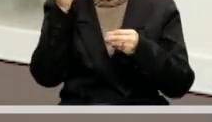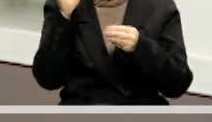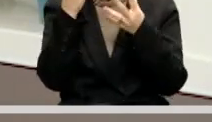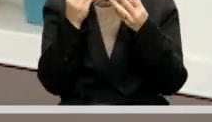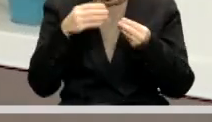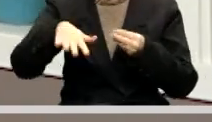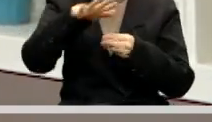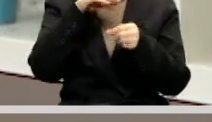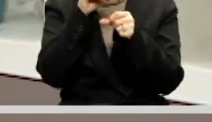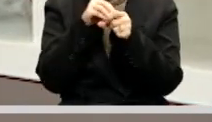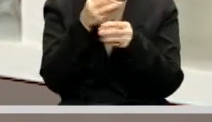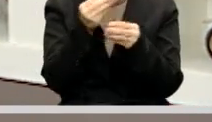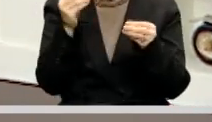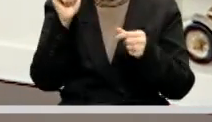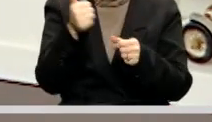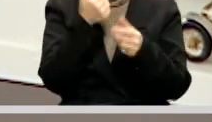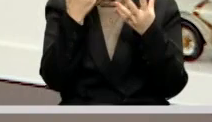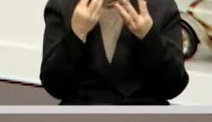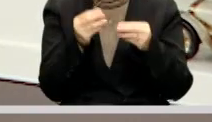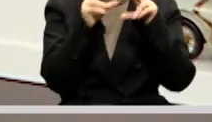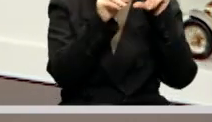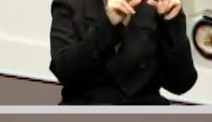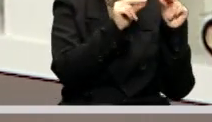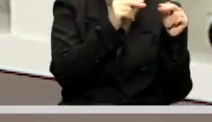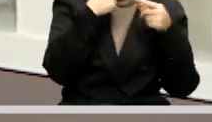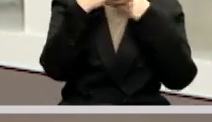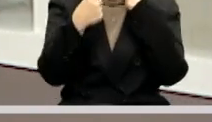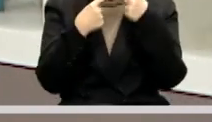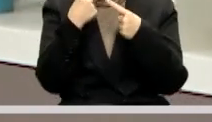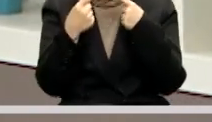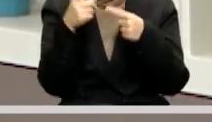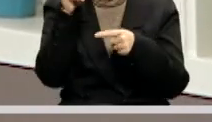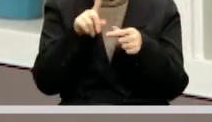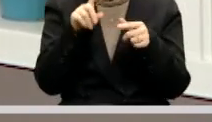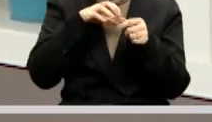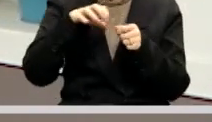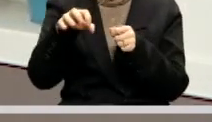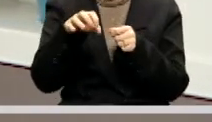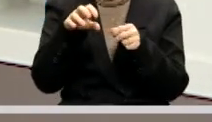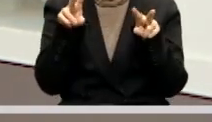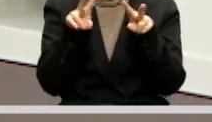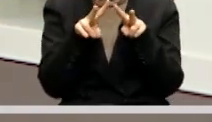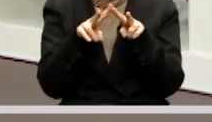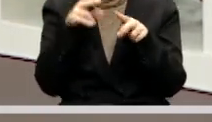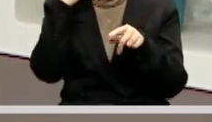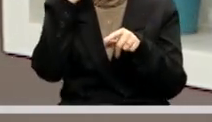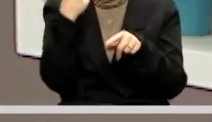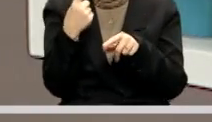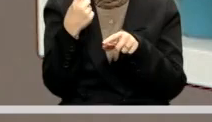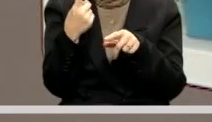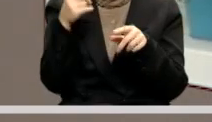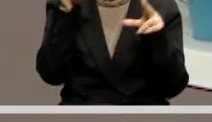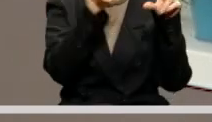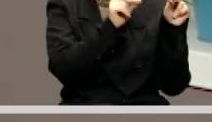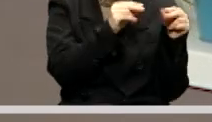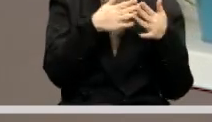için aslında çokça kıymetli olan aktivitemiz, uykumuz nasıl bir şey? İlk bölümümüzde mevsimlere göre uyku düzeni nasıl olmalı konuşacağız